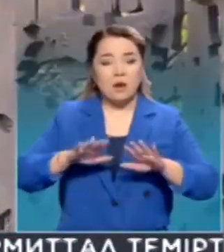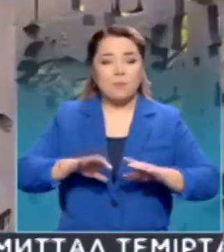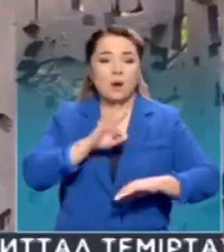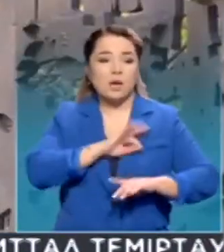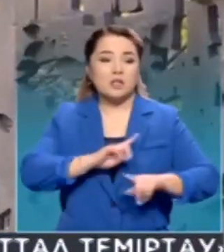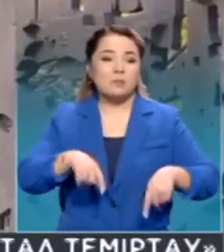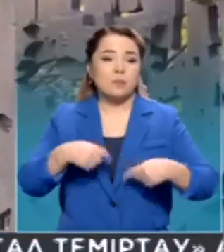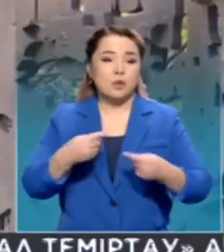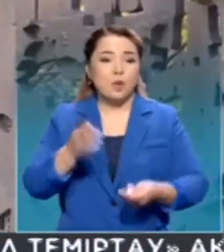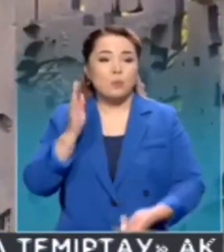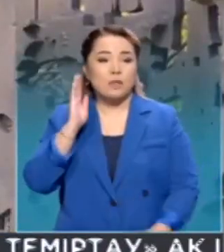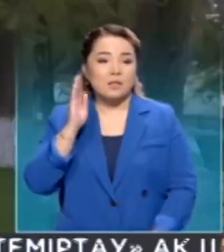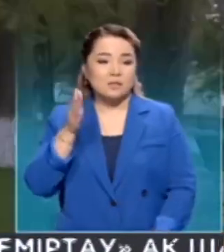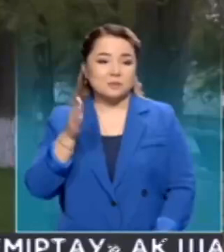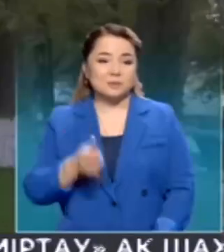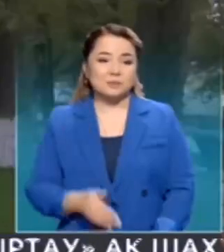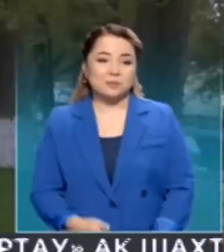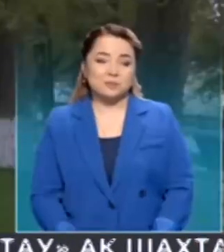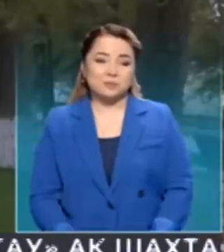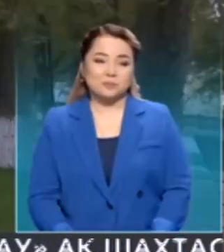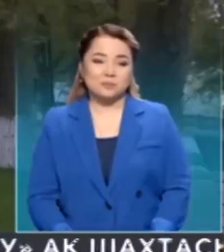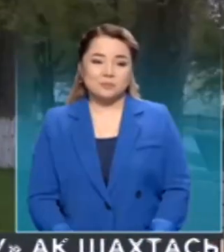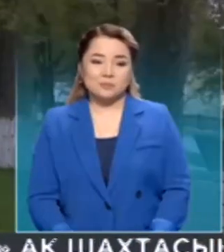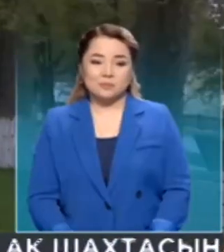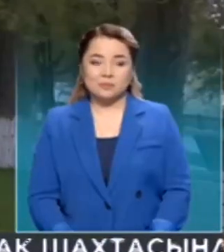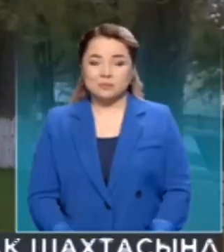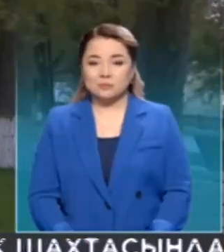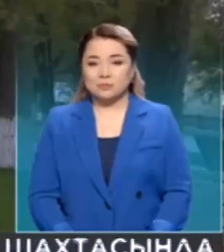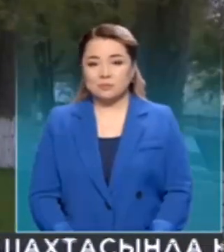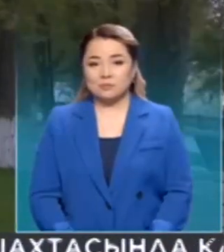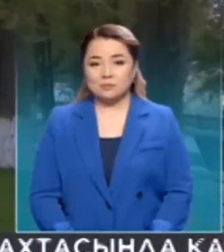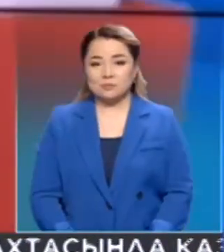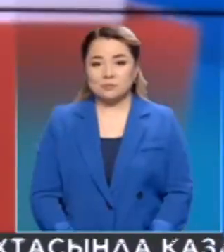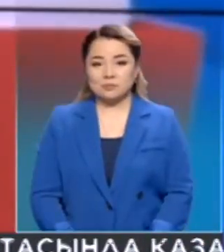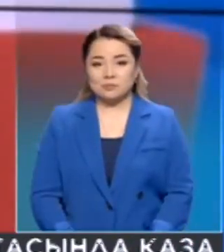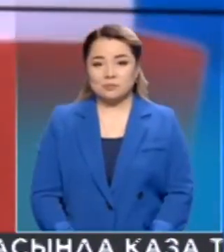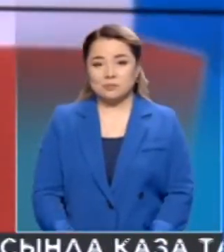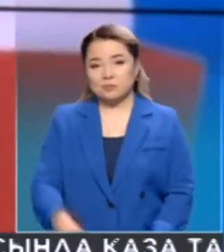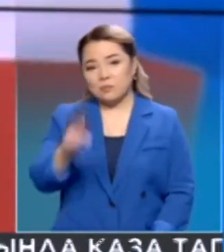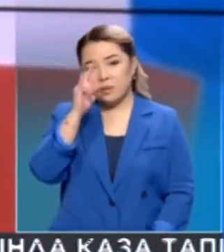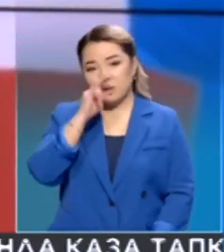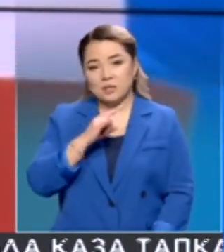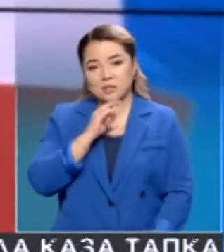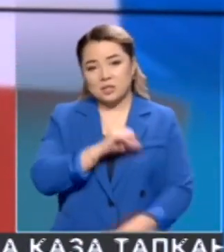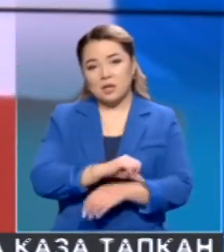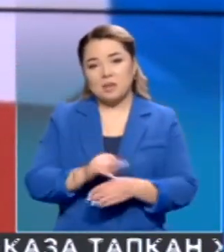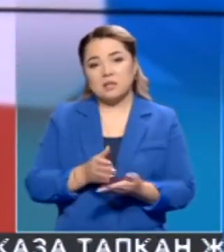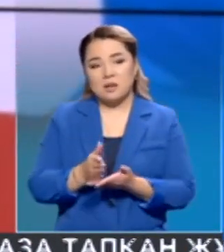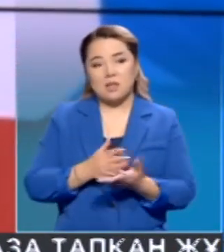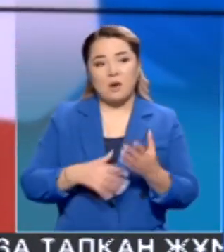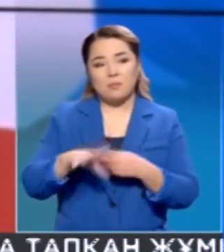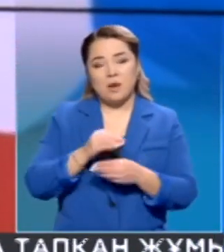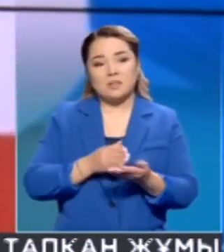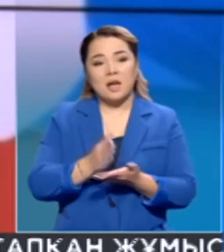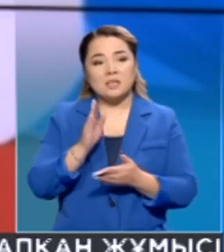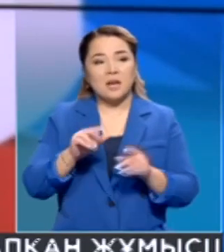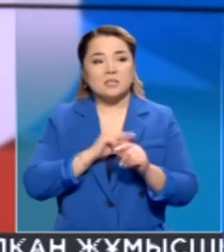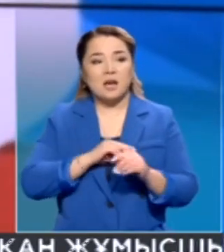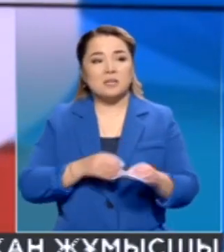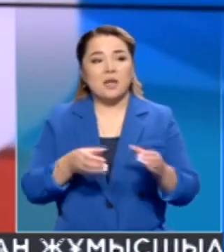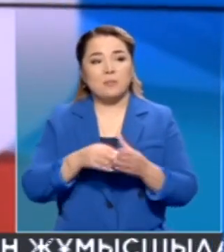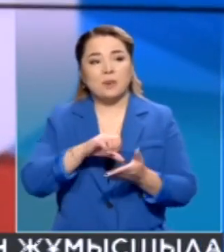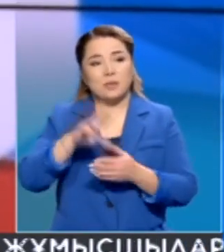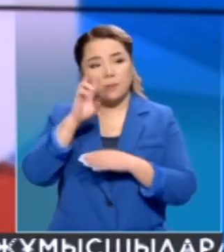Жандос Темірғали, Өнербек Жаңабай, Қазақстан ұлттық телеарнасы, Атырау. Қазақстанның сыртқы саясаты барлық стратегиялық